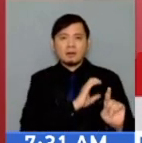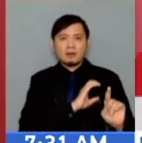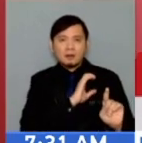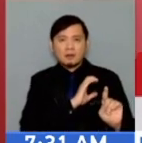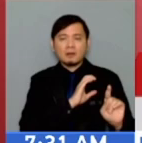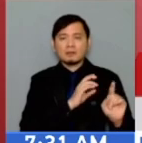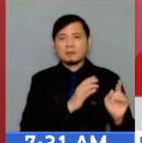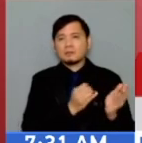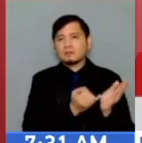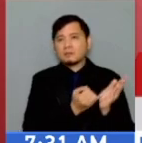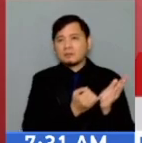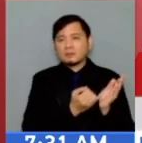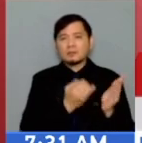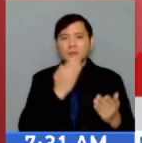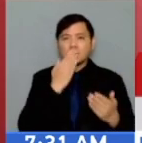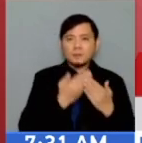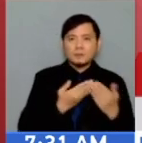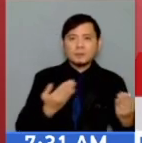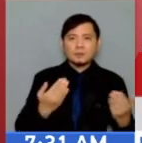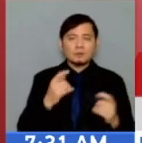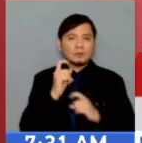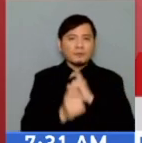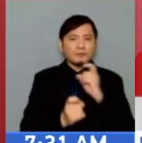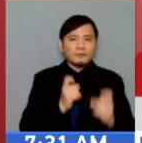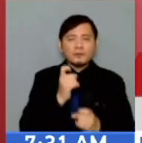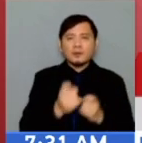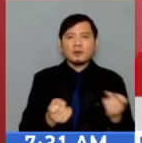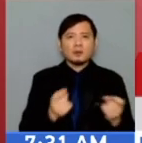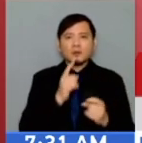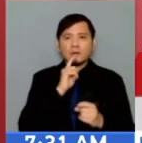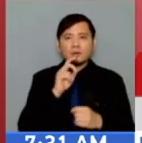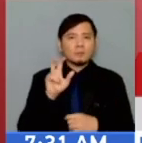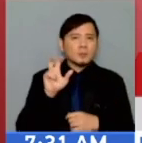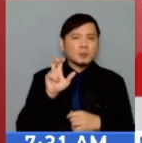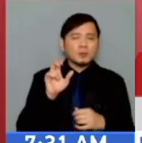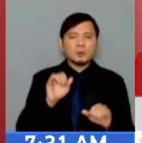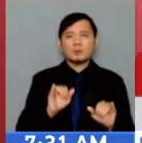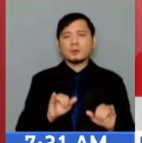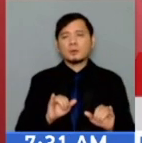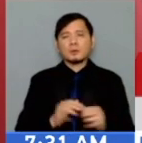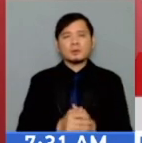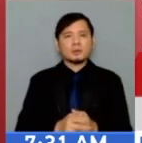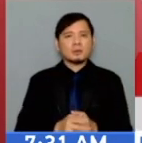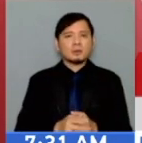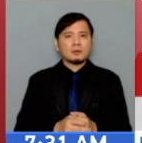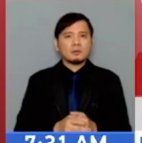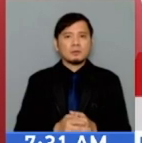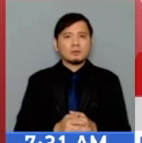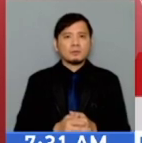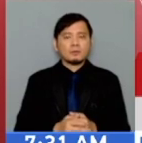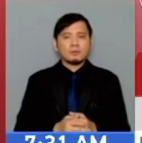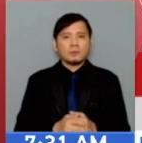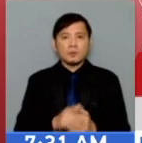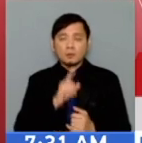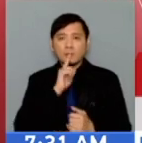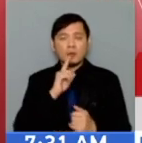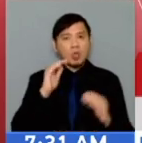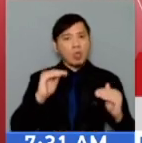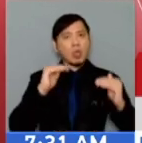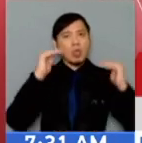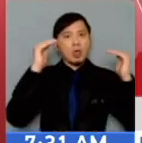goodness niya, yung generosity, righteousness, na hindi naman siya holier than thou, hindi naman